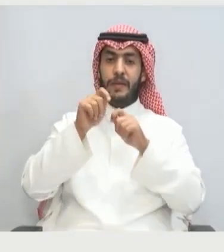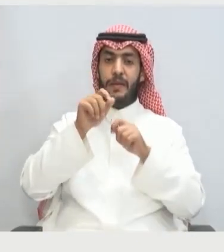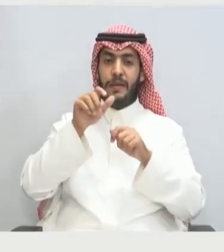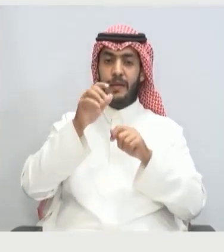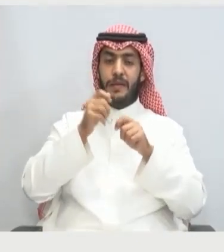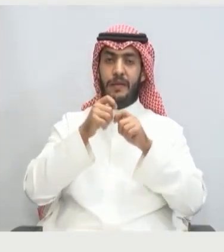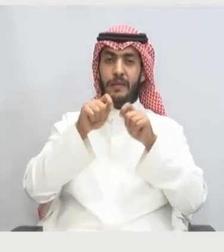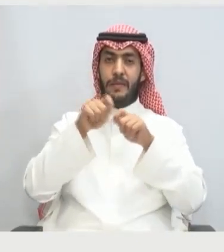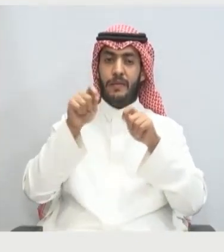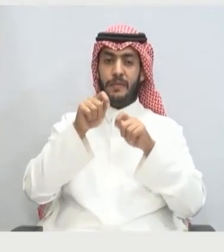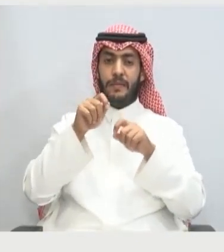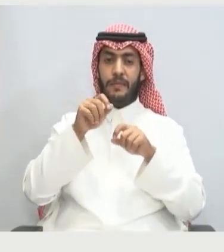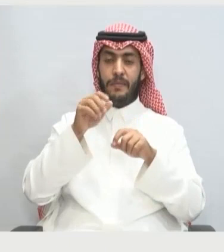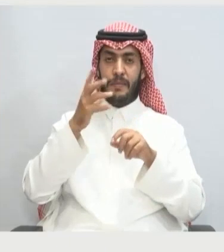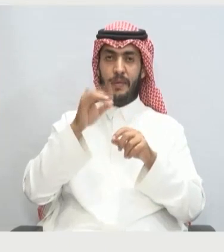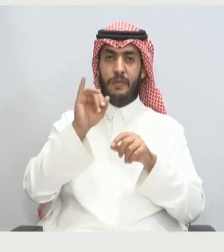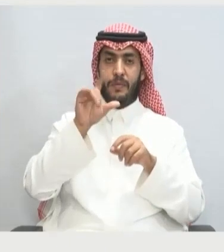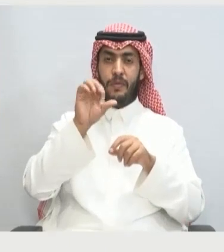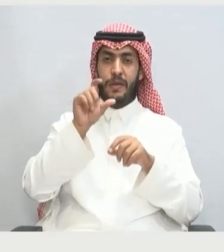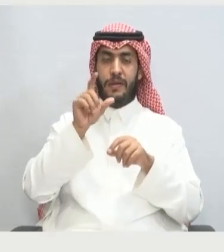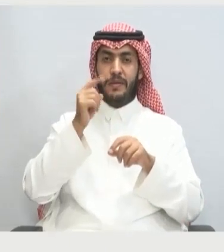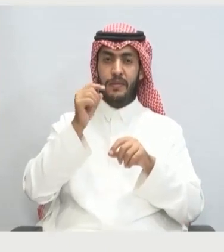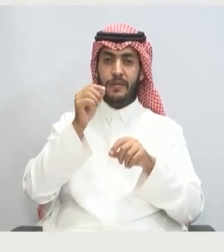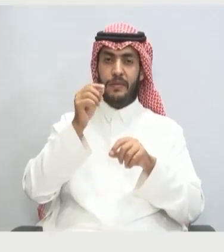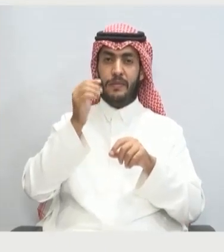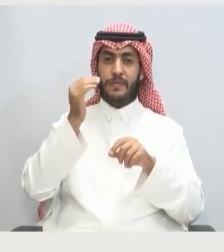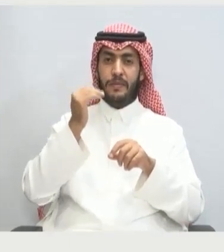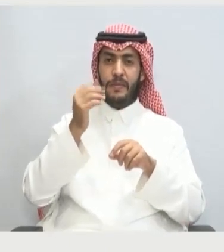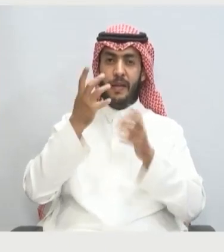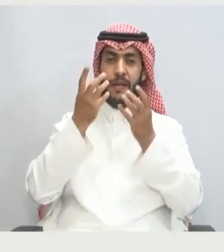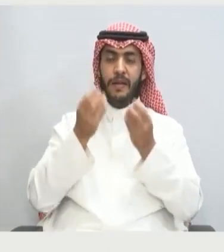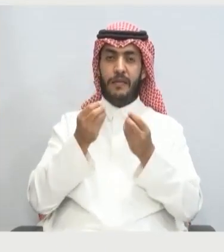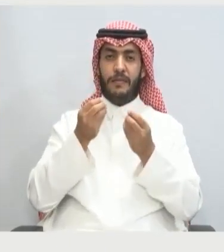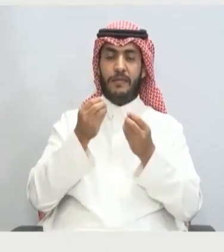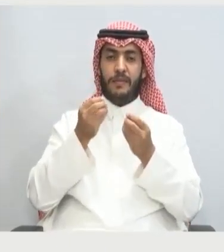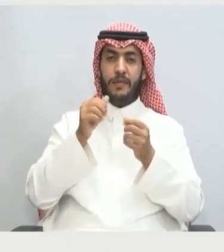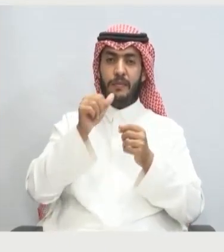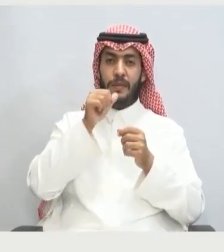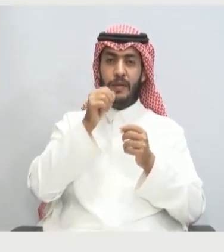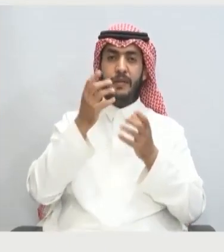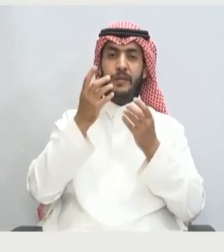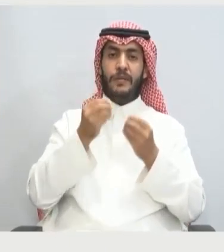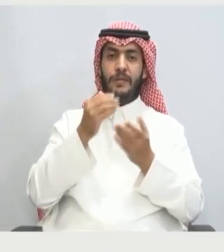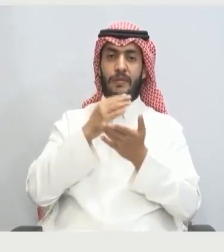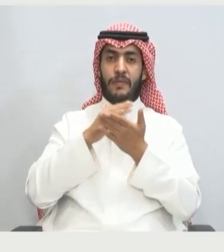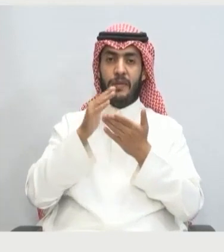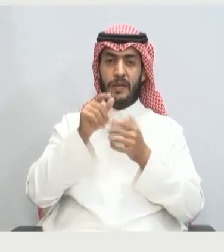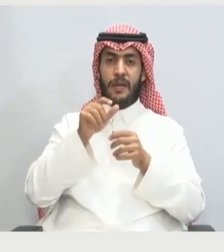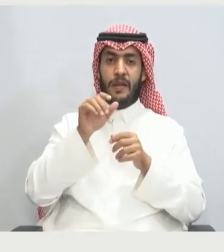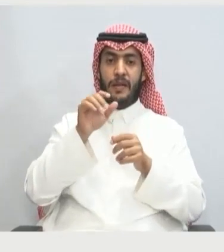تركيزه 0.75 مولار من انبوب الاختبار ثم خففها بالماء وتخلص منها